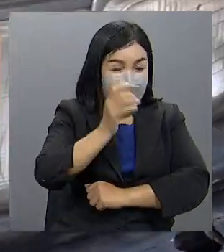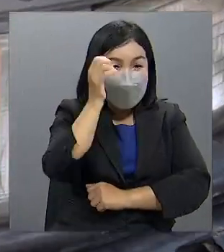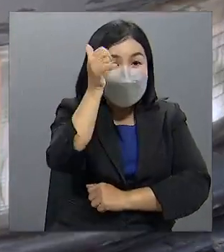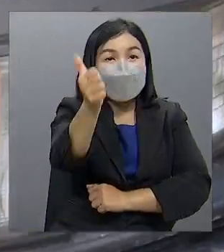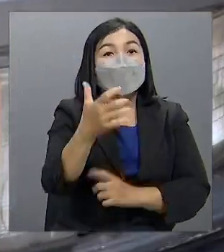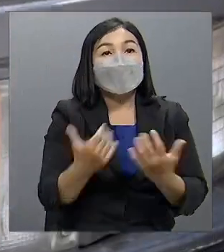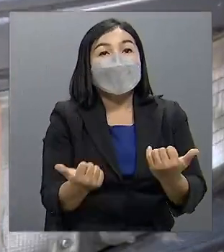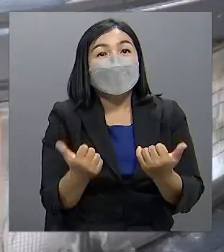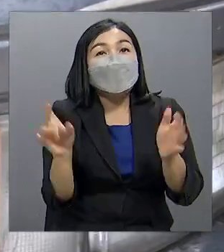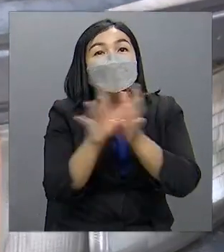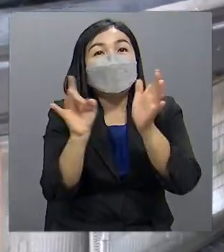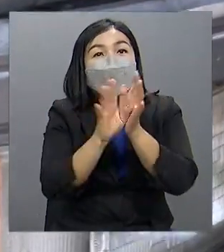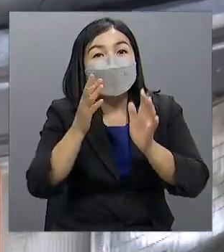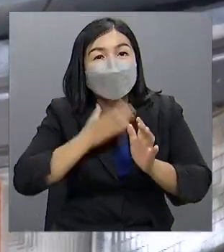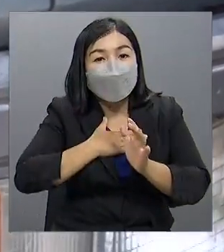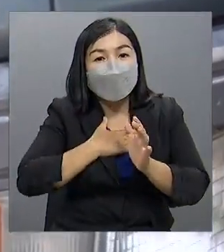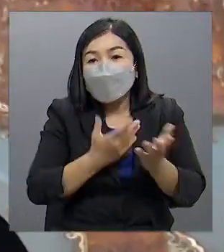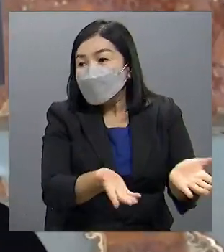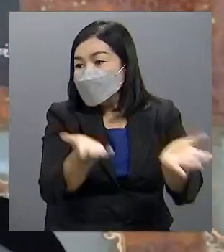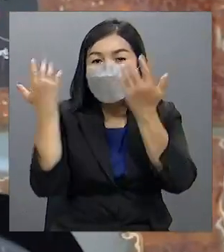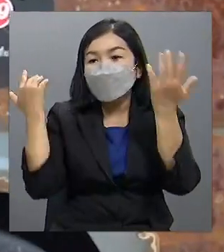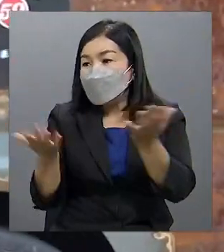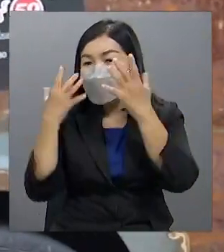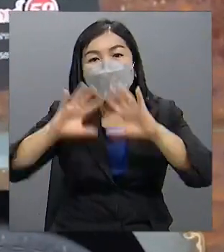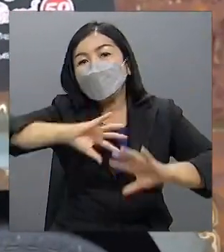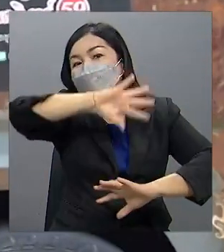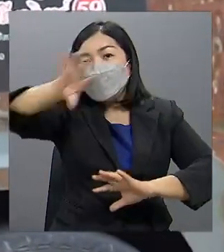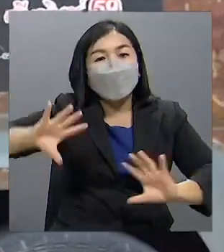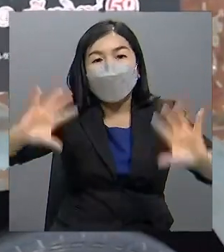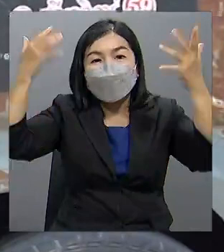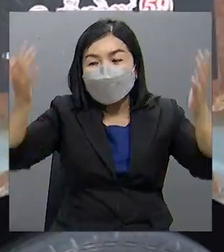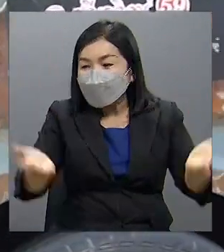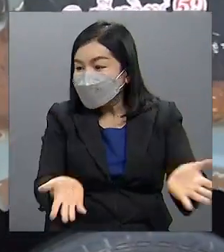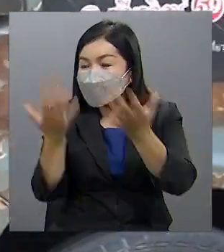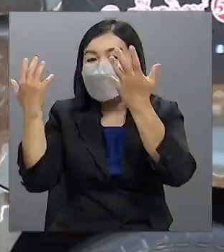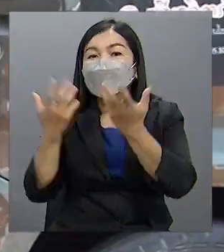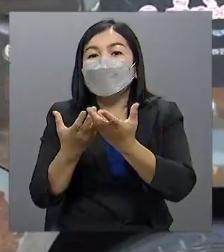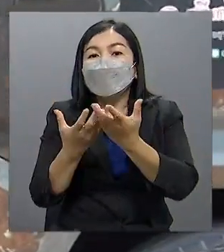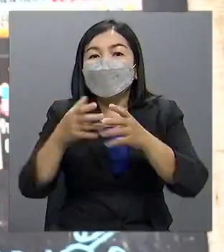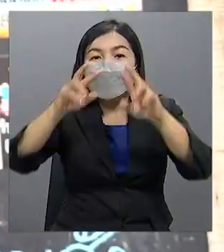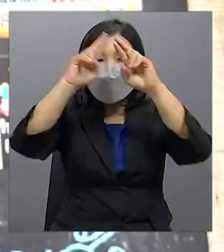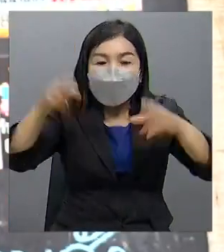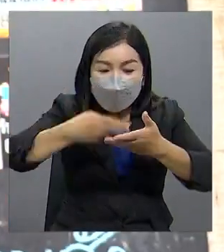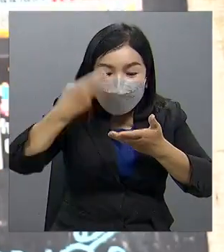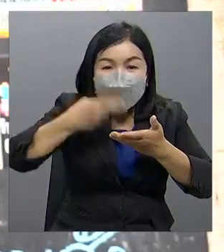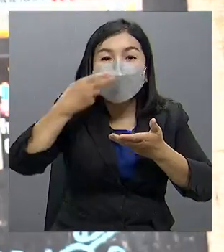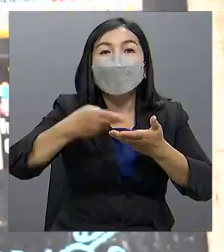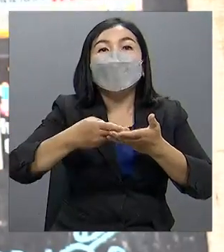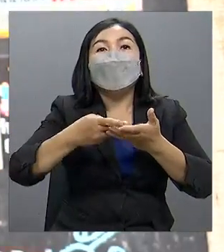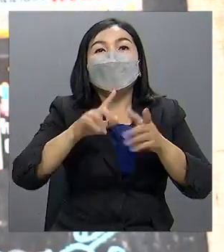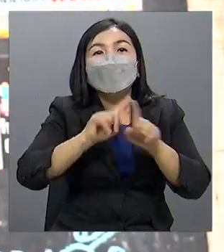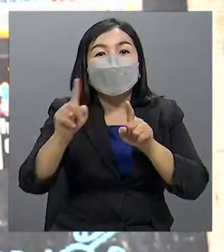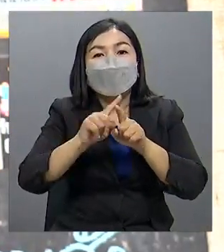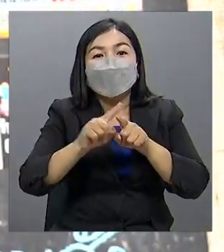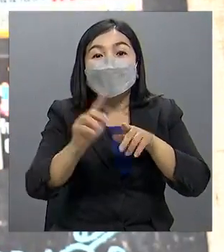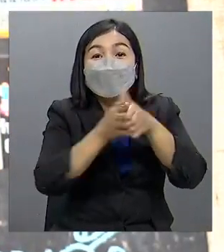การถอดเบาะออกยกเชลก๋วยเตี๋ยวขึ้นยกตู้ก๋วยเตี๋ยวขึ้นไปๆมาๆก็ทำการลอกสีครับผม